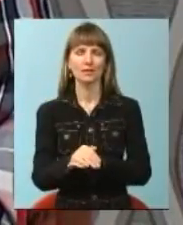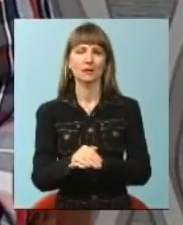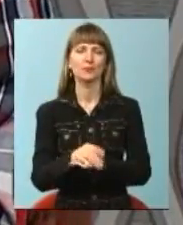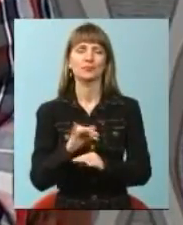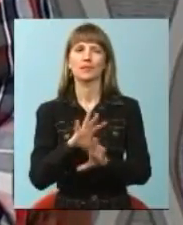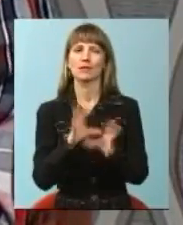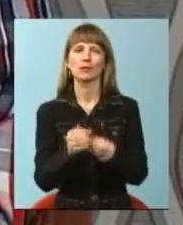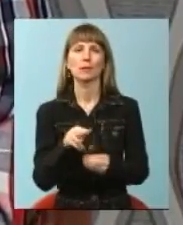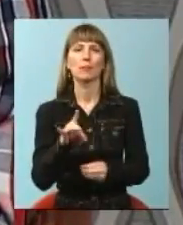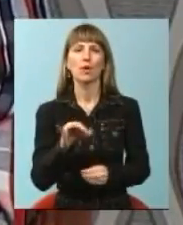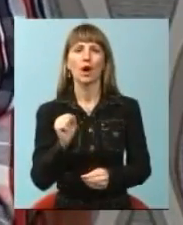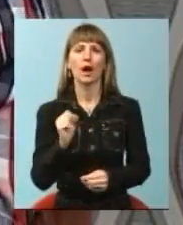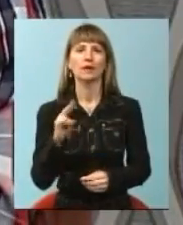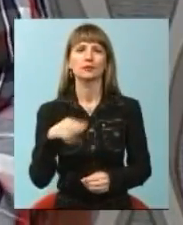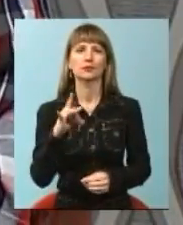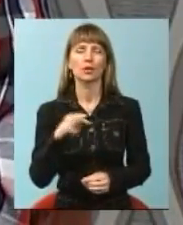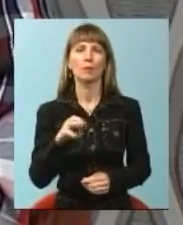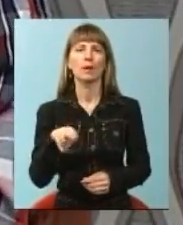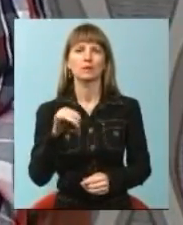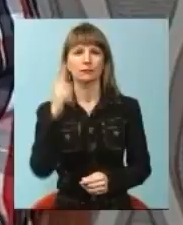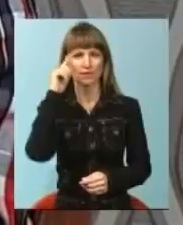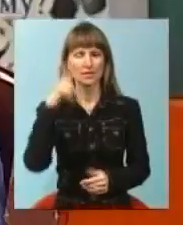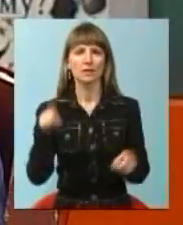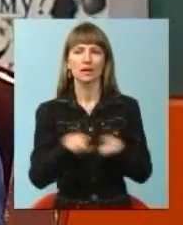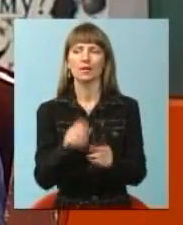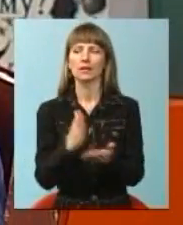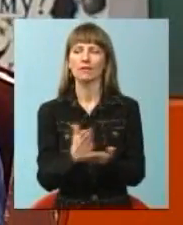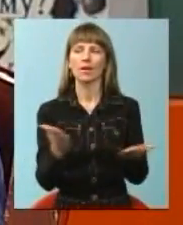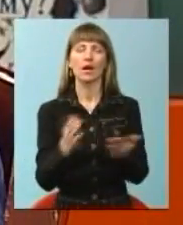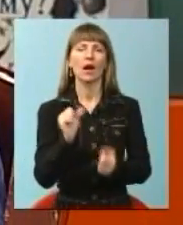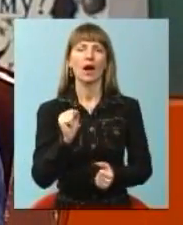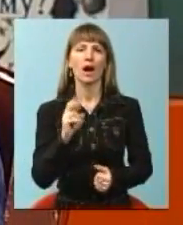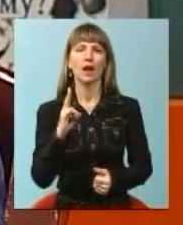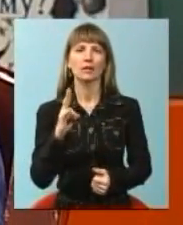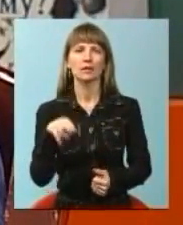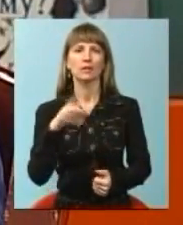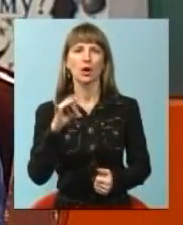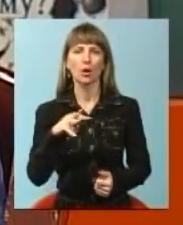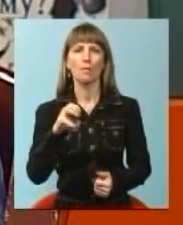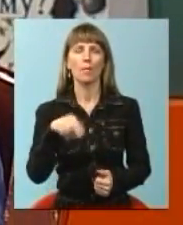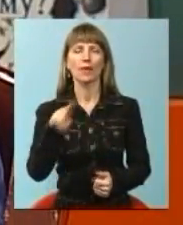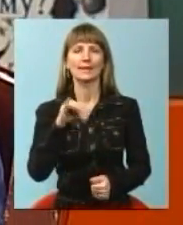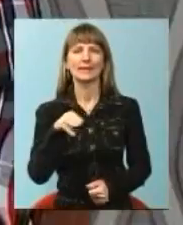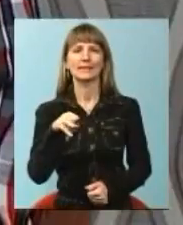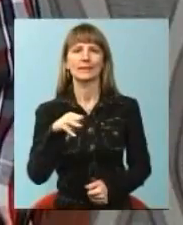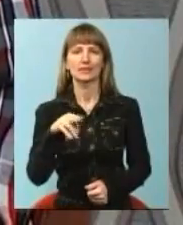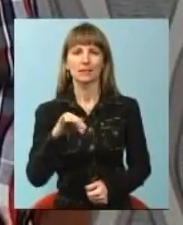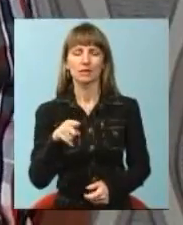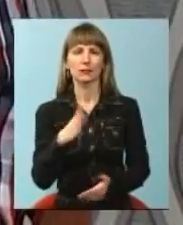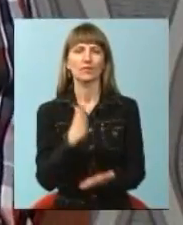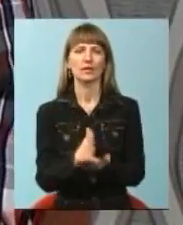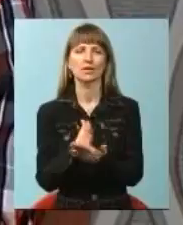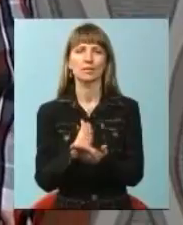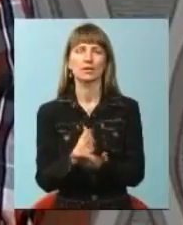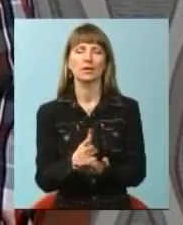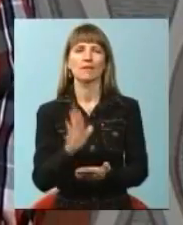про Андромеду, як ми вже згадали. Андромеду, так? Чи відомо тобі таке явище, як Андромедиди? Ні. Воно відбувається саме в цьому, як